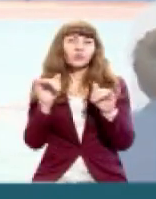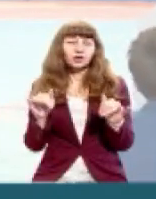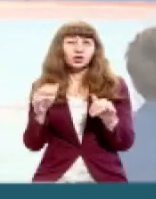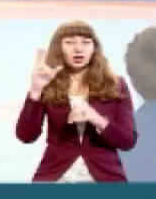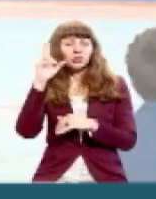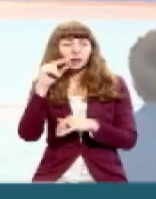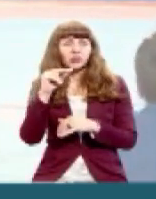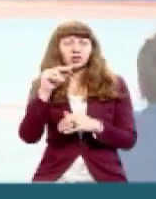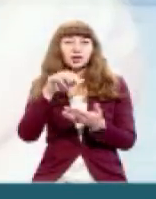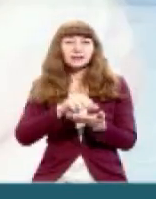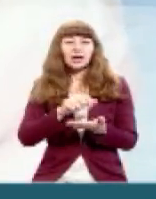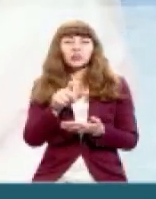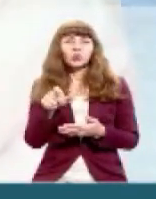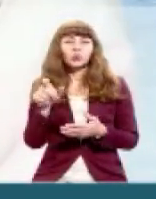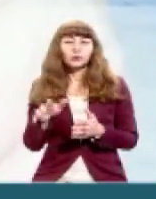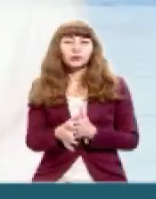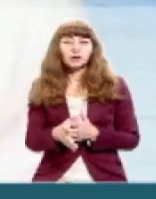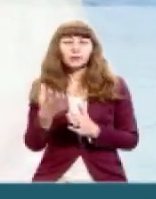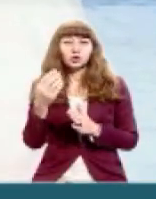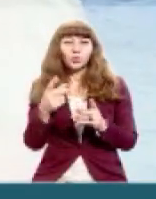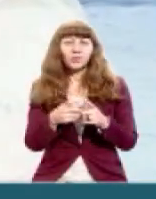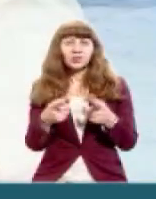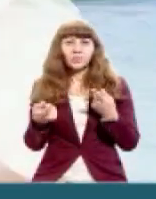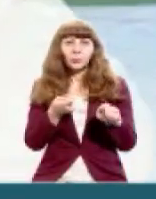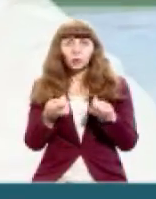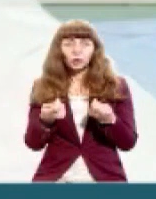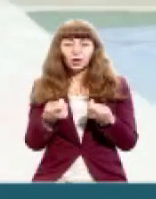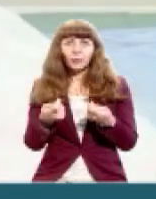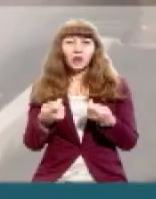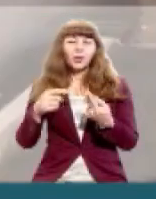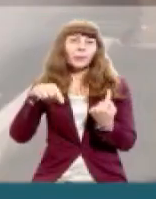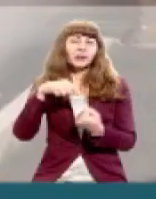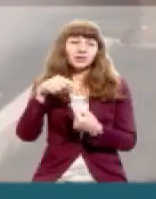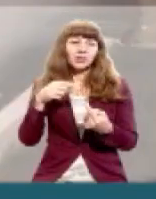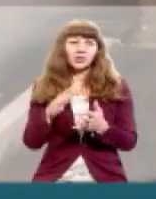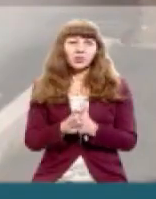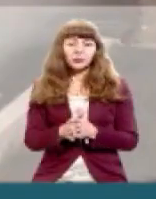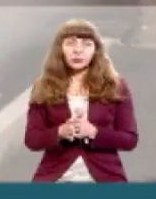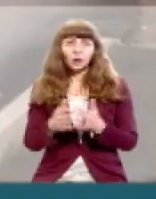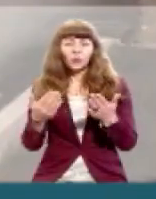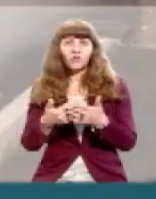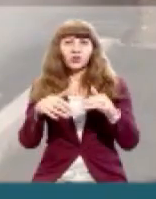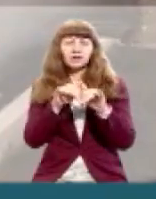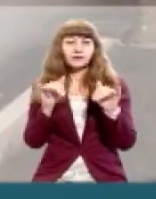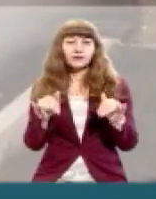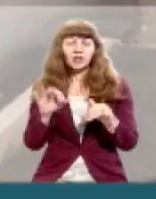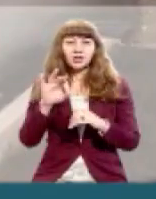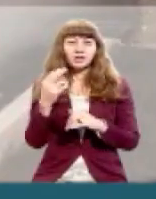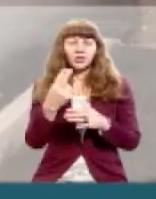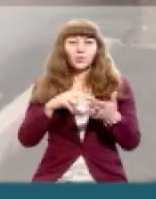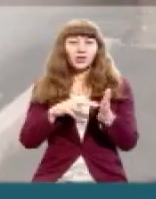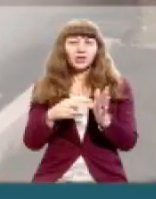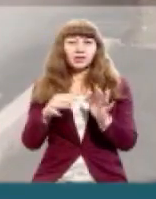Жұмыспен қамтылғандар саны да айтарлықтай өскен. Бұл ретте кәсіпкерлікті дамытуға арналған ұлттық жобаның берері мол дейді кәсіпкерлік